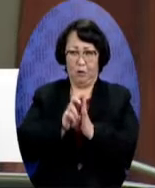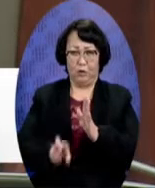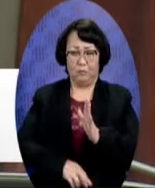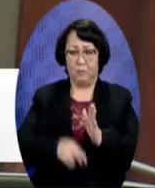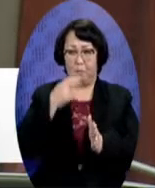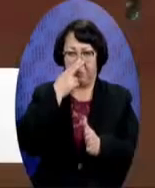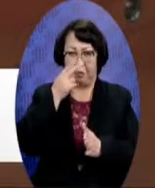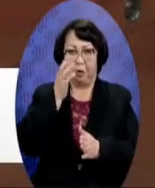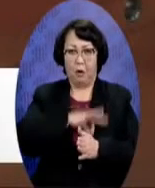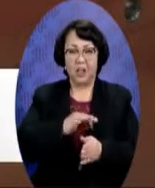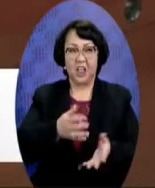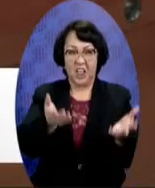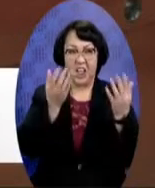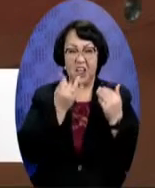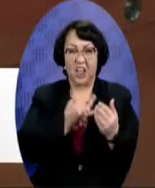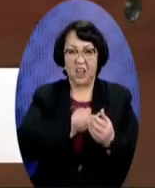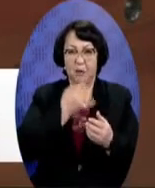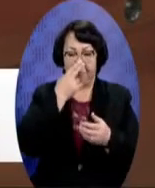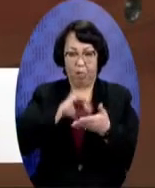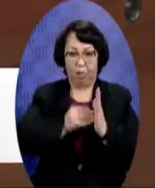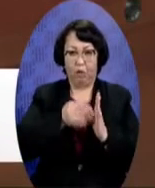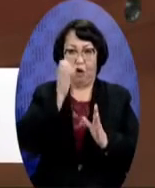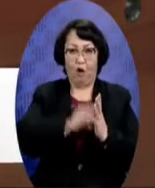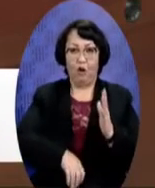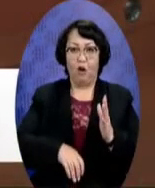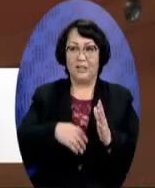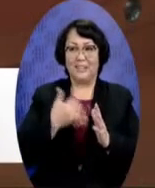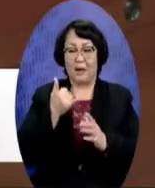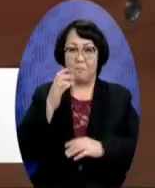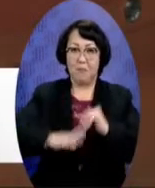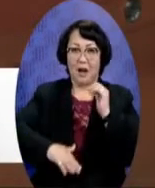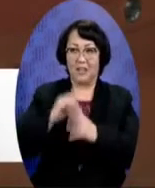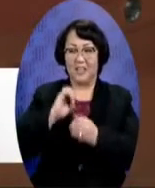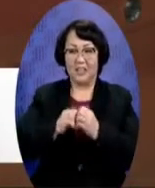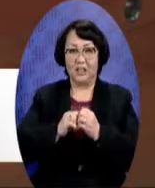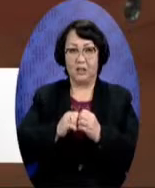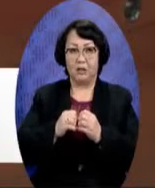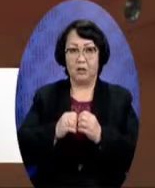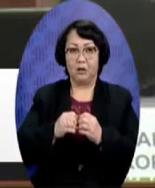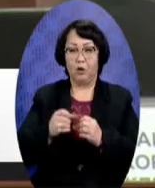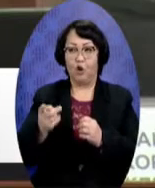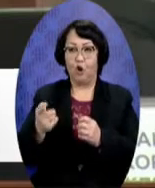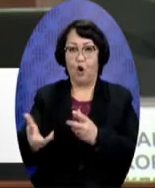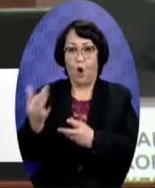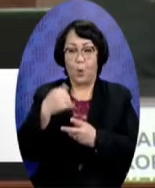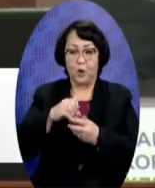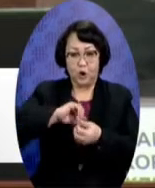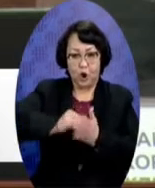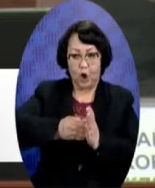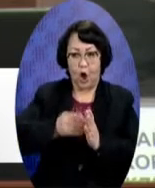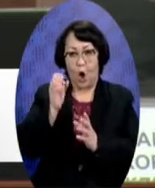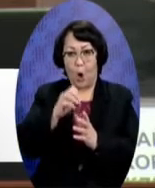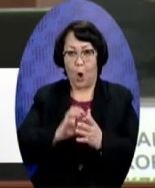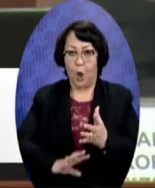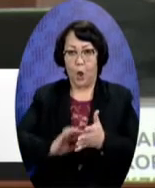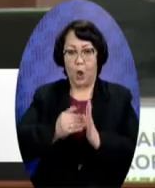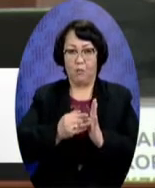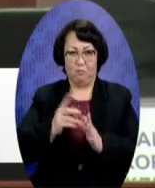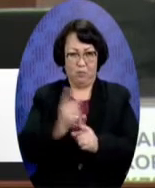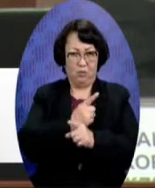төлөвлөсөн, он дамжин баригдах зарим барилга байгууламжийн хөрөнгө оруулалтыг тусгасан буруу шийдвэр болсон гэж Монгол улсын эрхлэгч